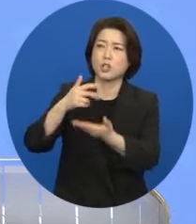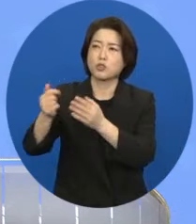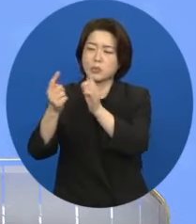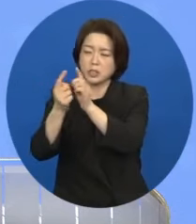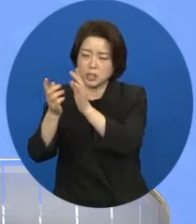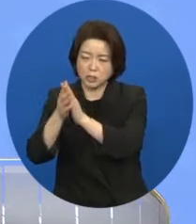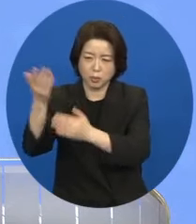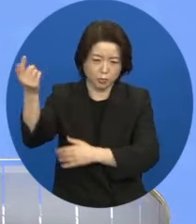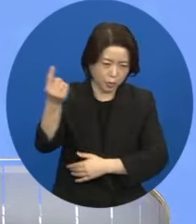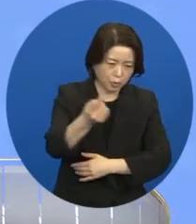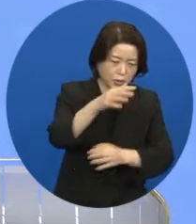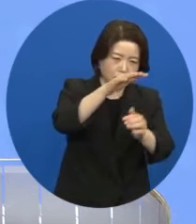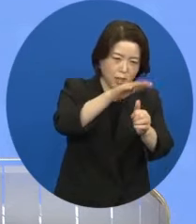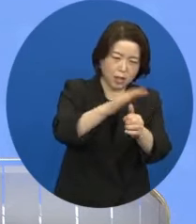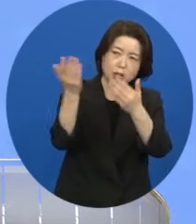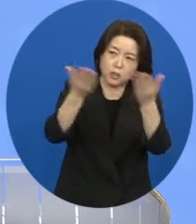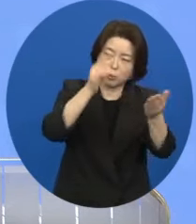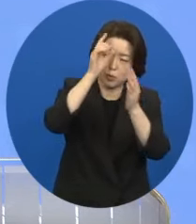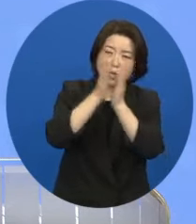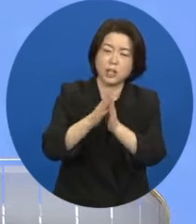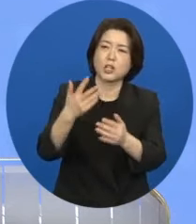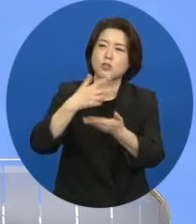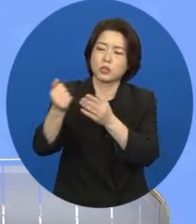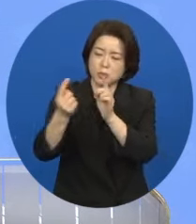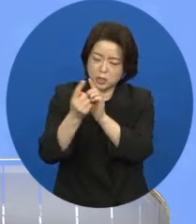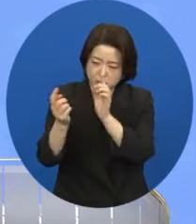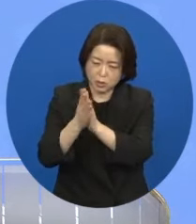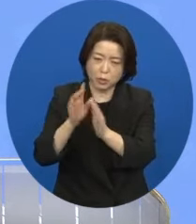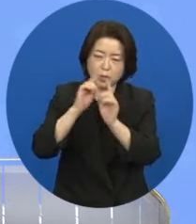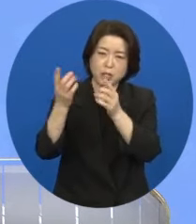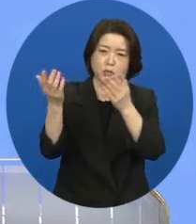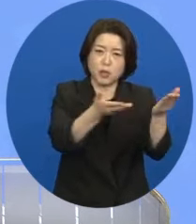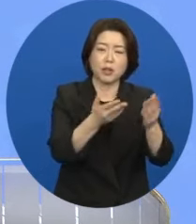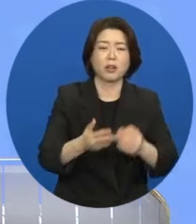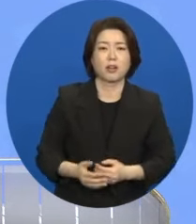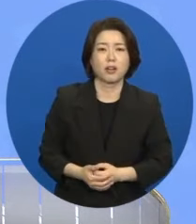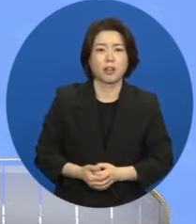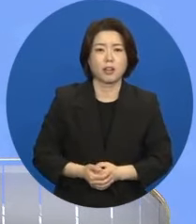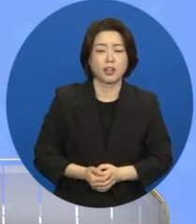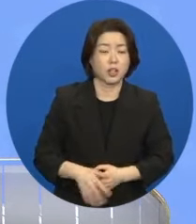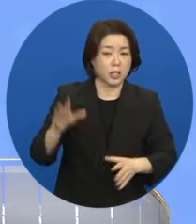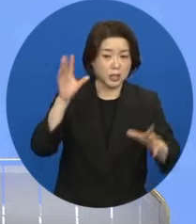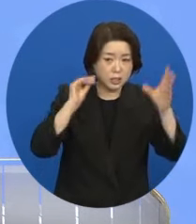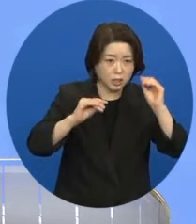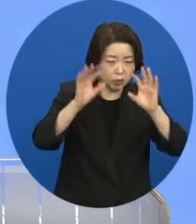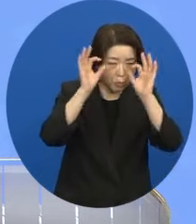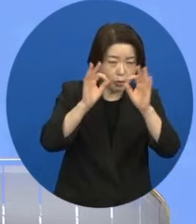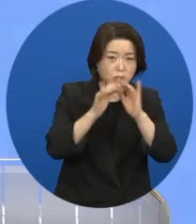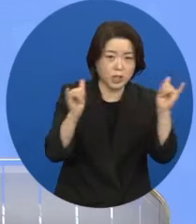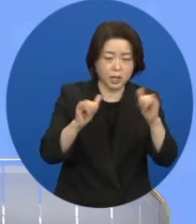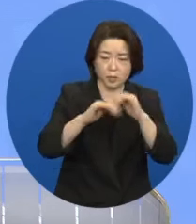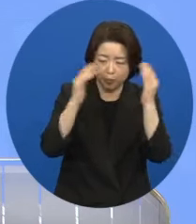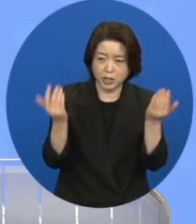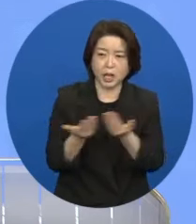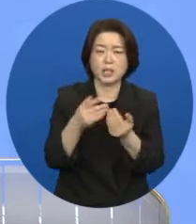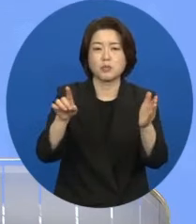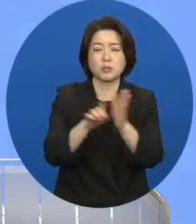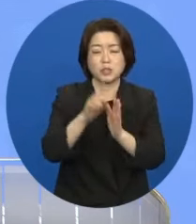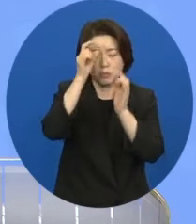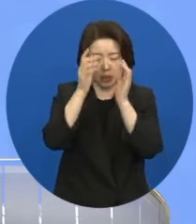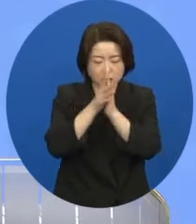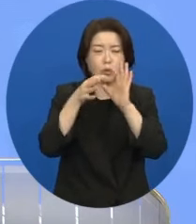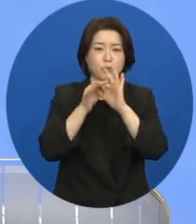친히 저들을 안수하여 주시고 주님께서 친히 말씀하여 주셔서 듣는 사람마다 하나님이 믿음의 기도를